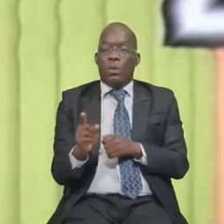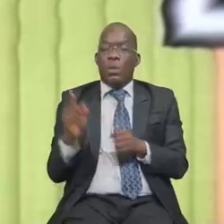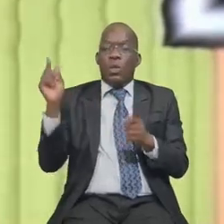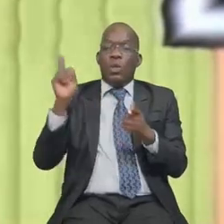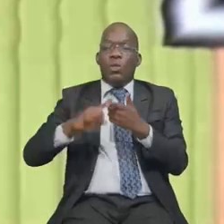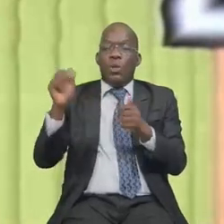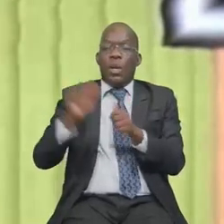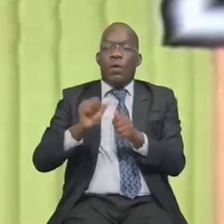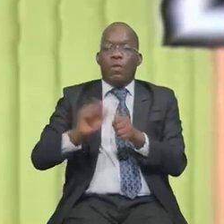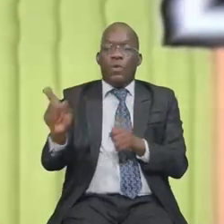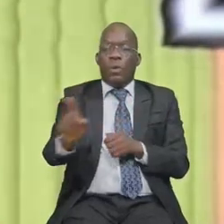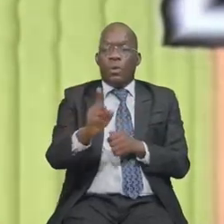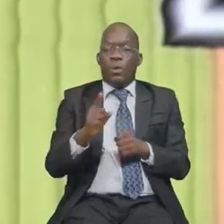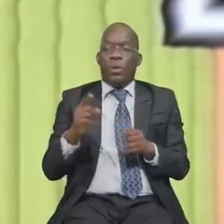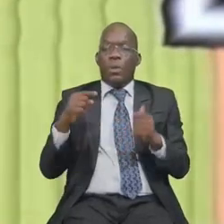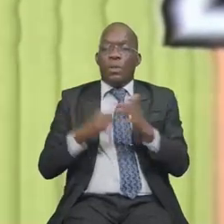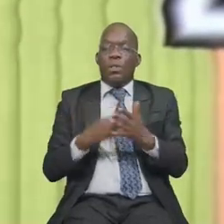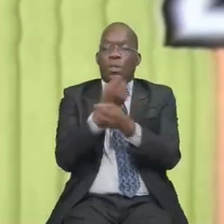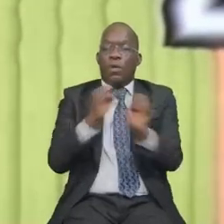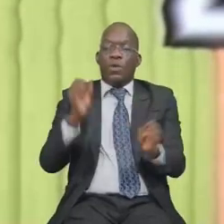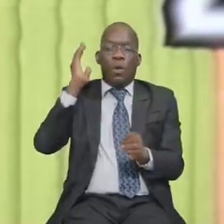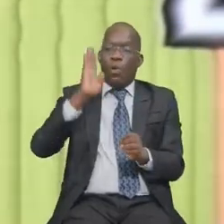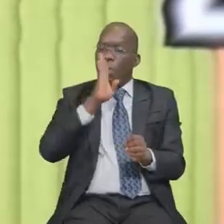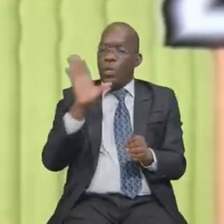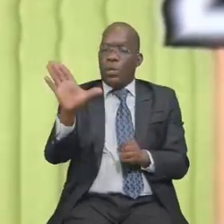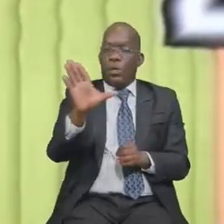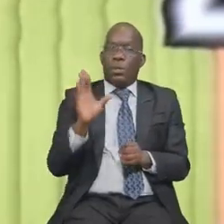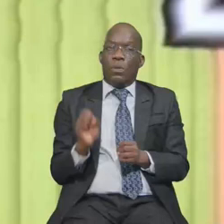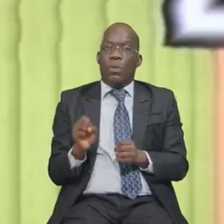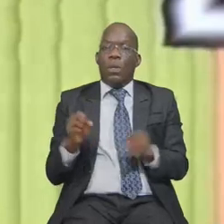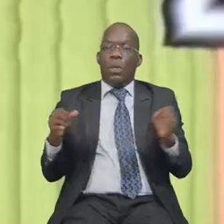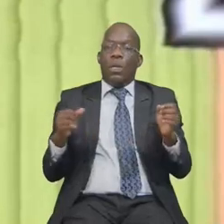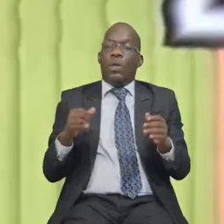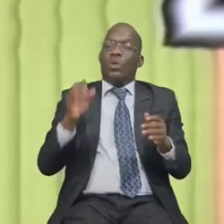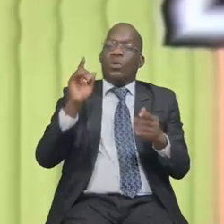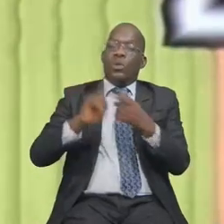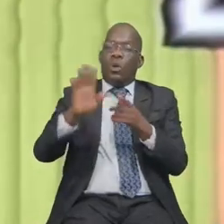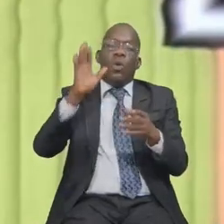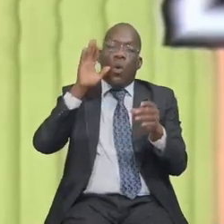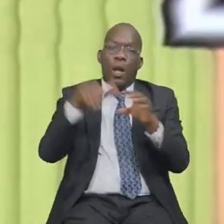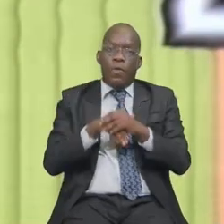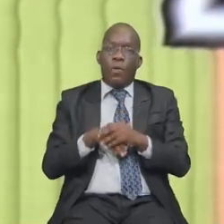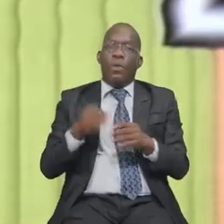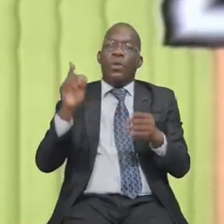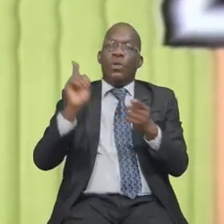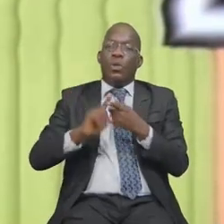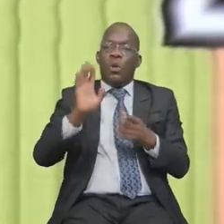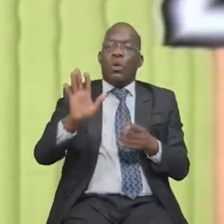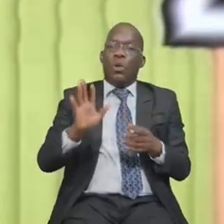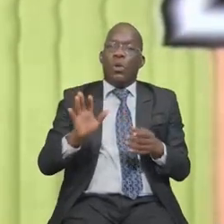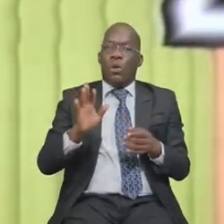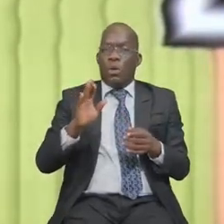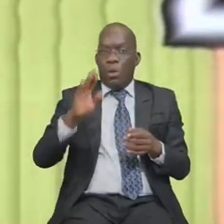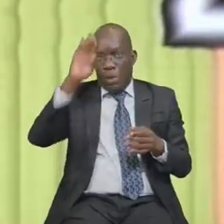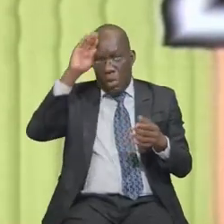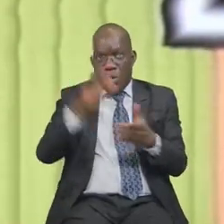Pour quiconque, ce salut sera à toi, à ta femme, sera pour ton mari, sera pour tes